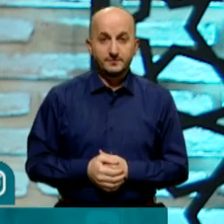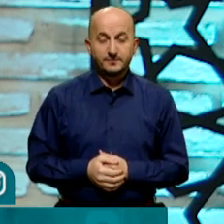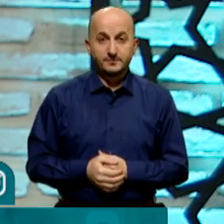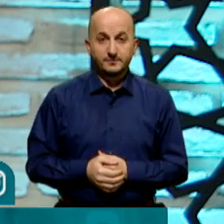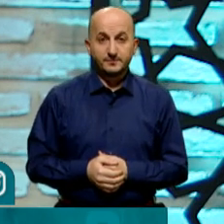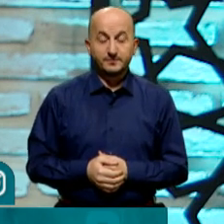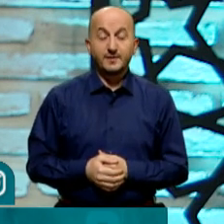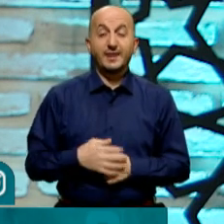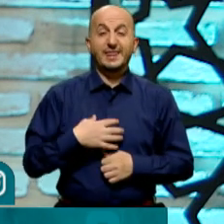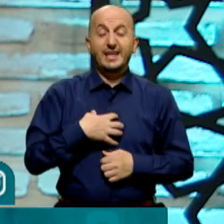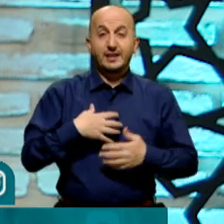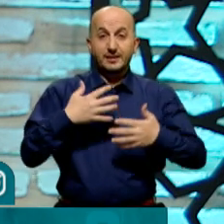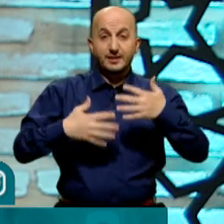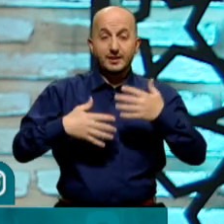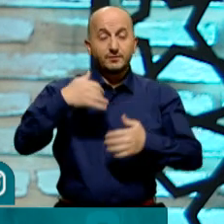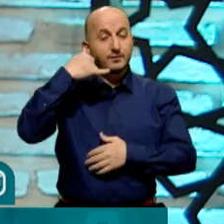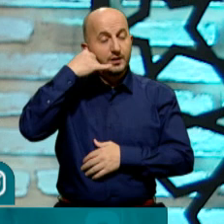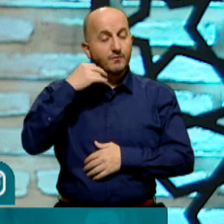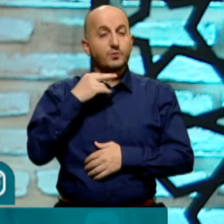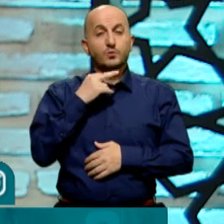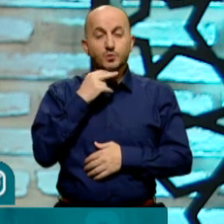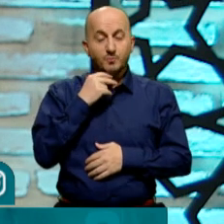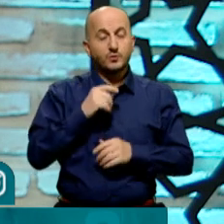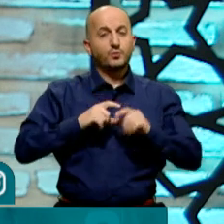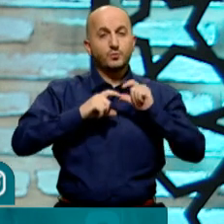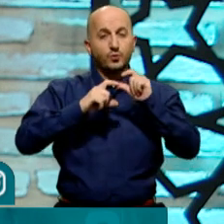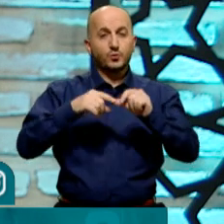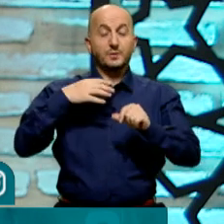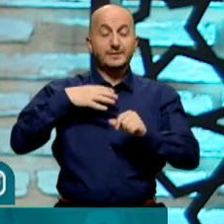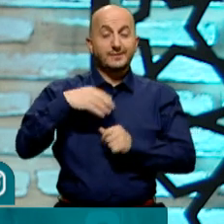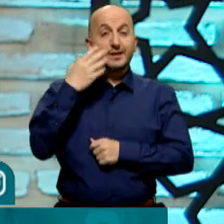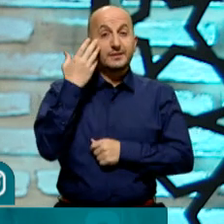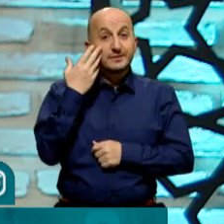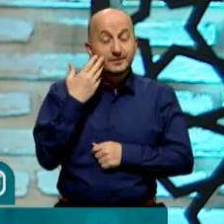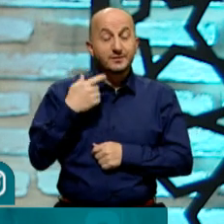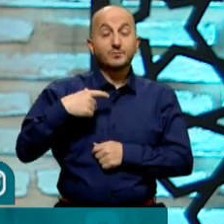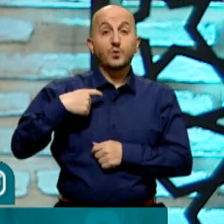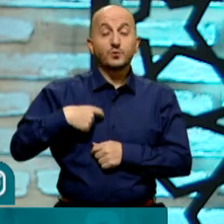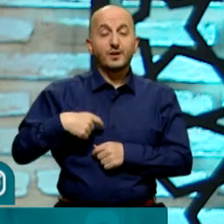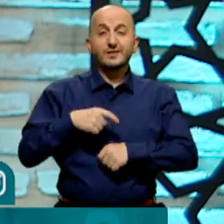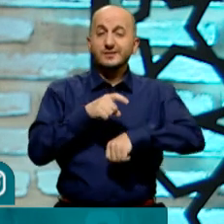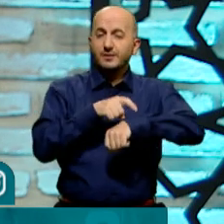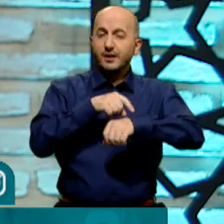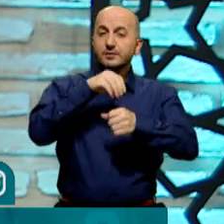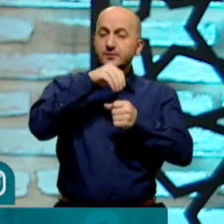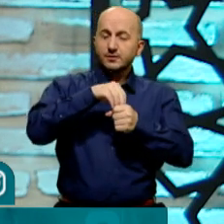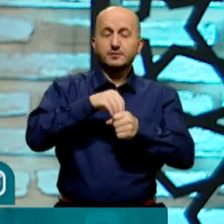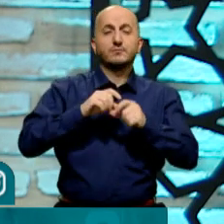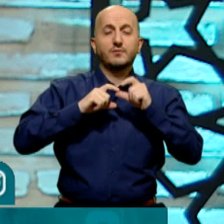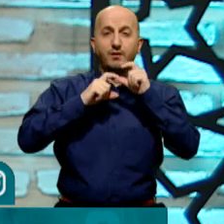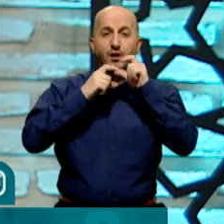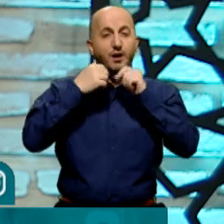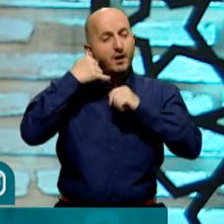294-4-294. Yani televizyonumuzun telefon numarası. Soru sormak isteyen izleyicilerimiz özellikle yayın saati içerisinde ararlarsa